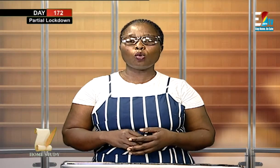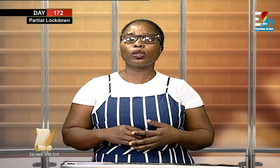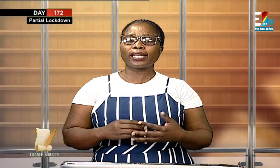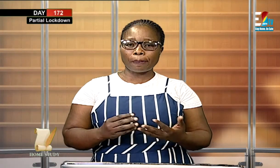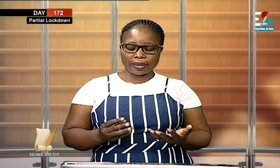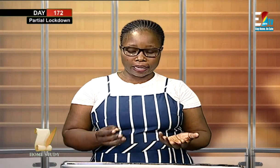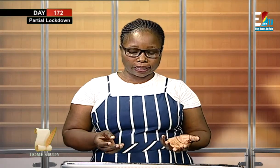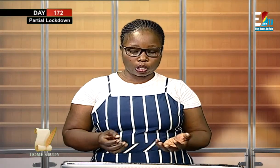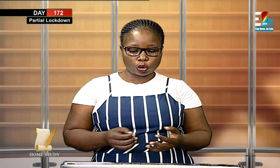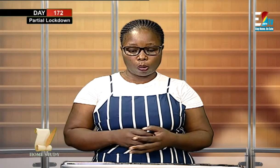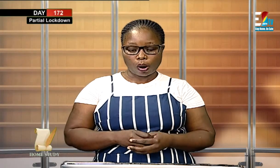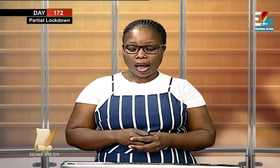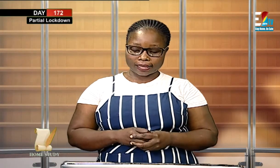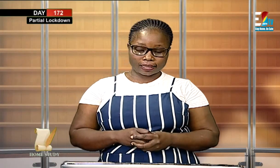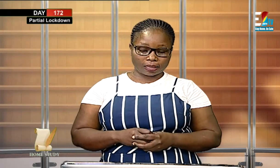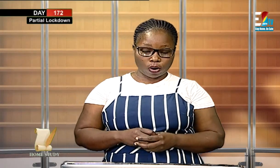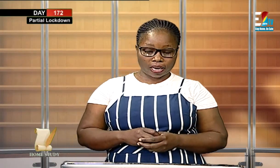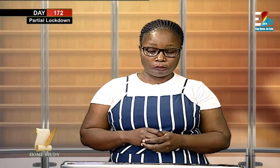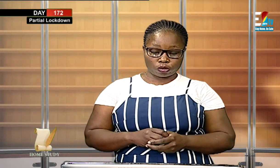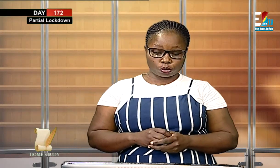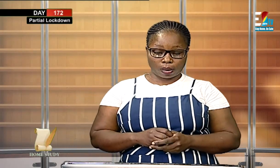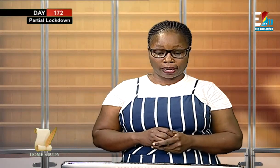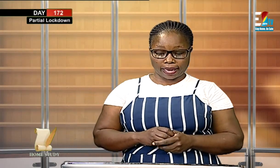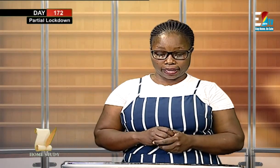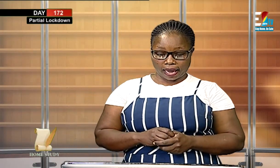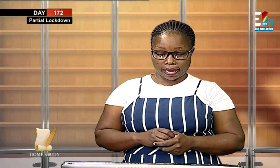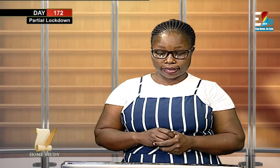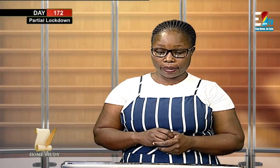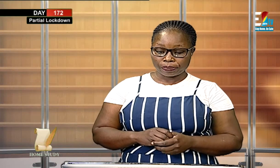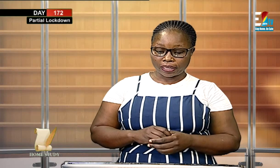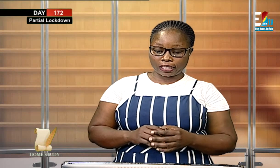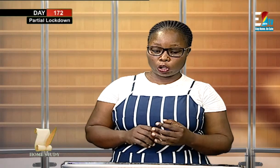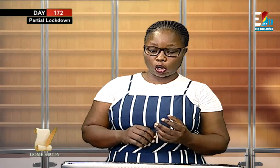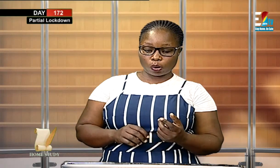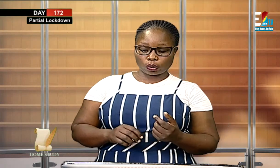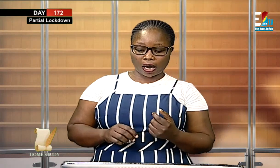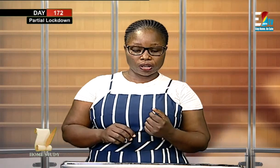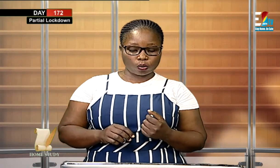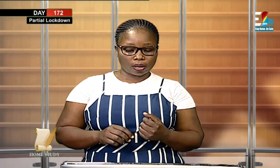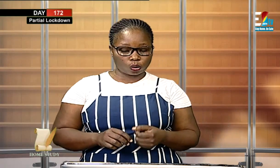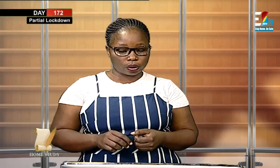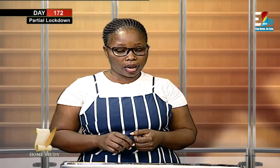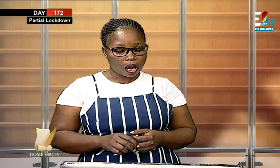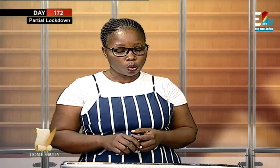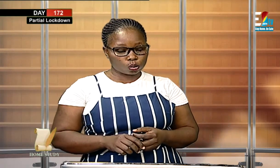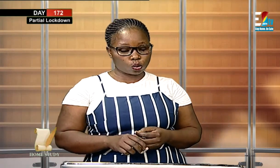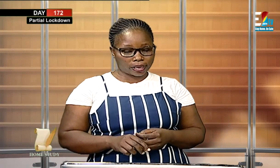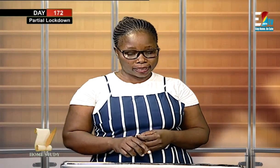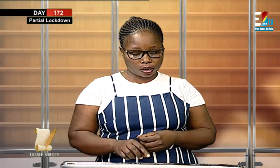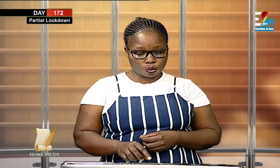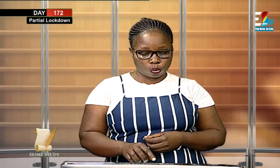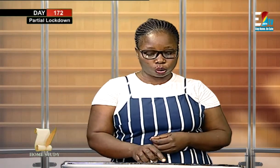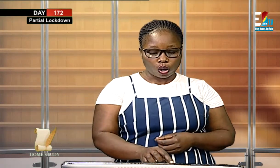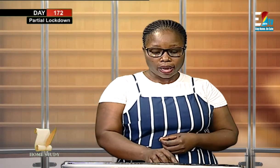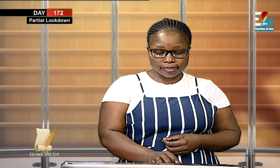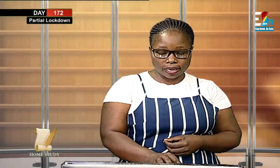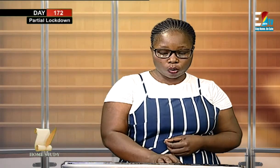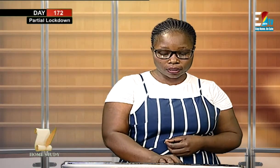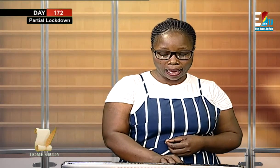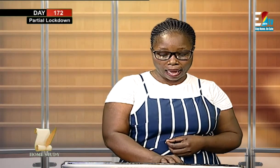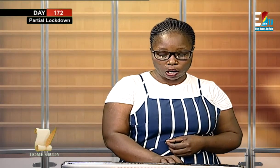wena. Ngutiphi ke letinhlobo? Asitibuke ke mfundzi wami kanye letinhlobo lotawunikwa tona kuthi ukhethe